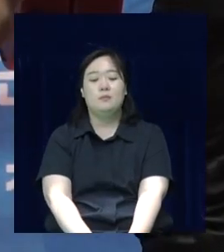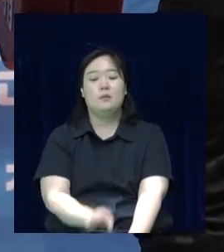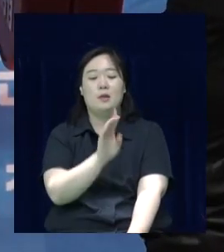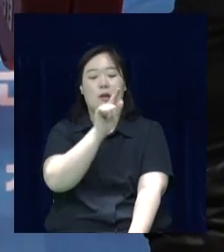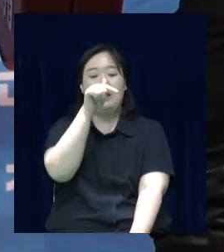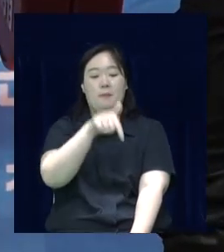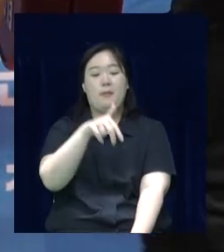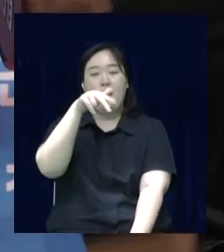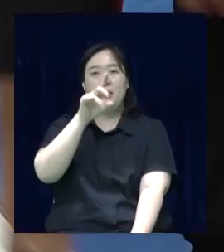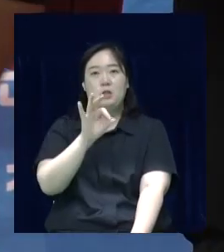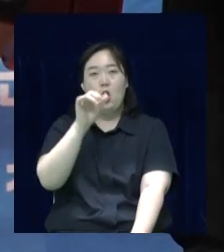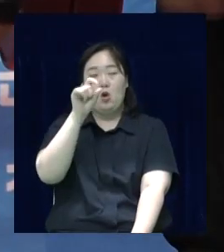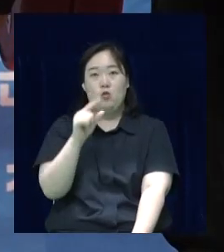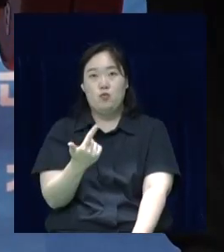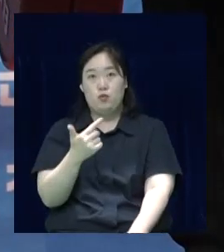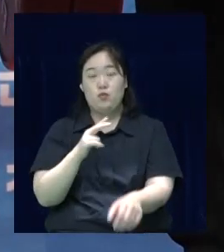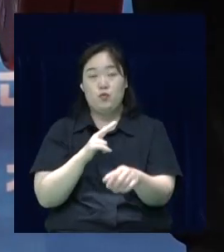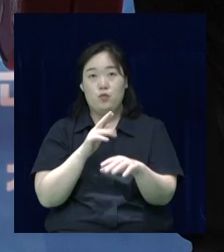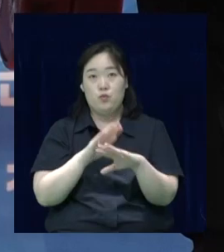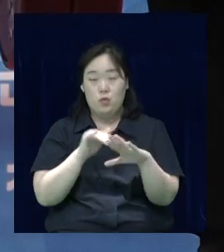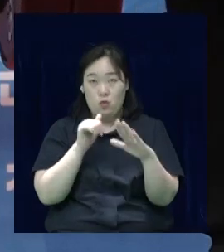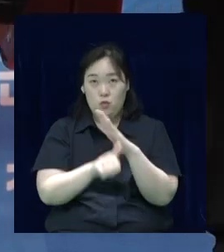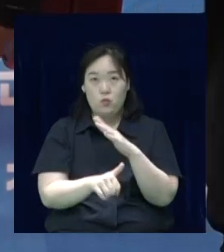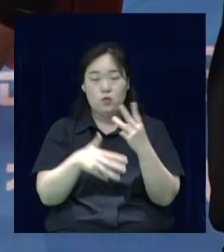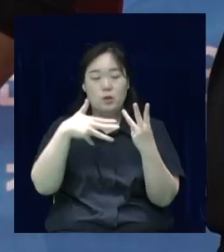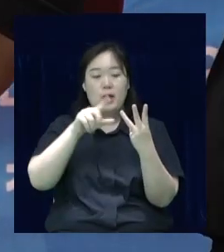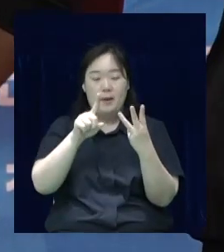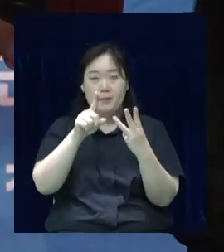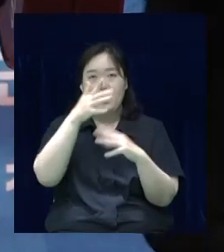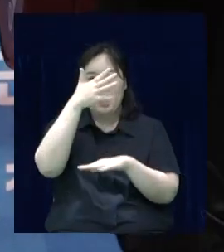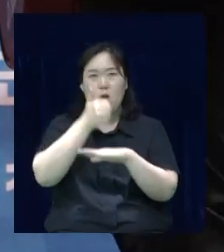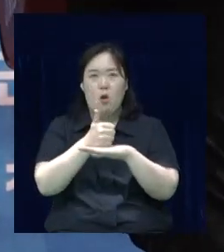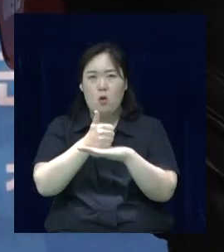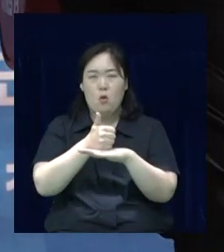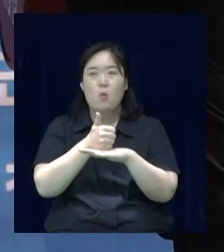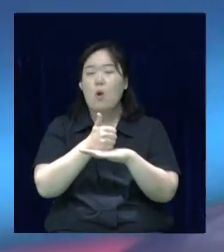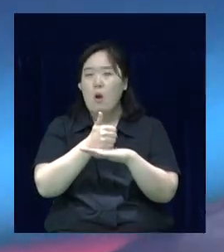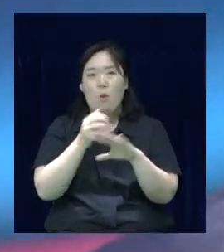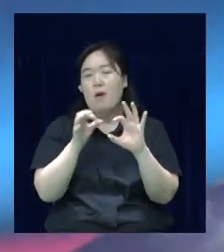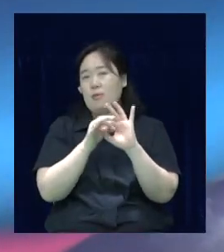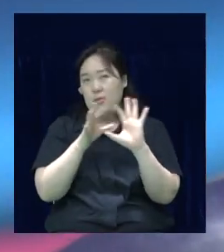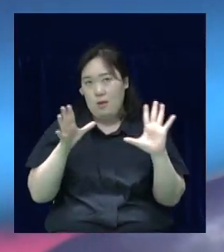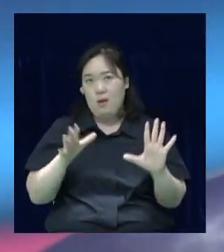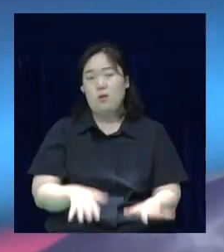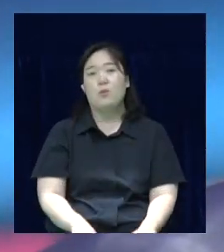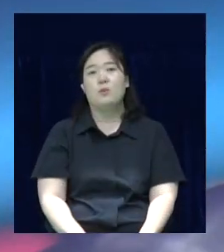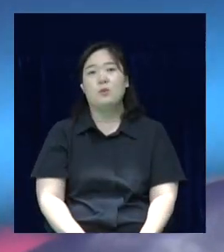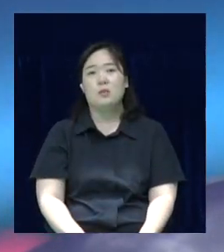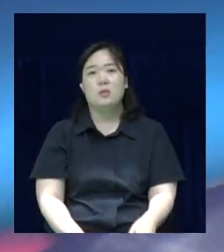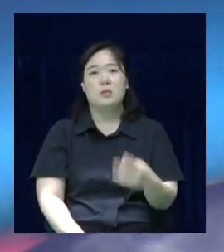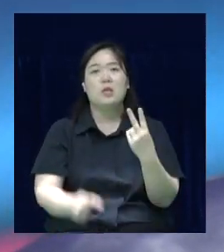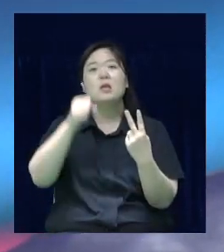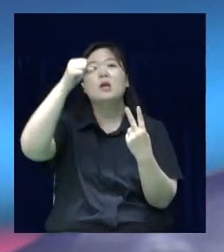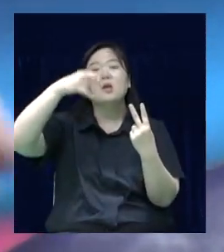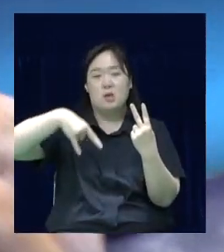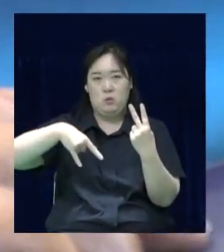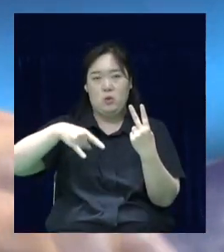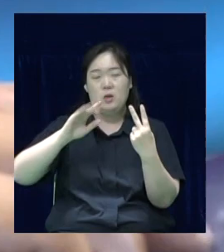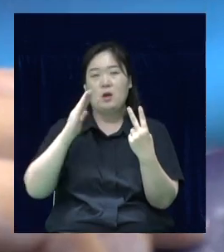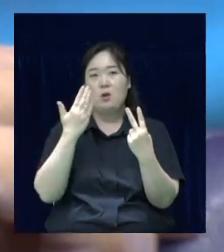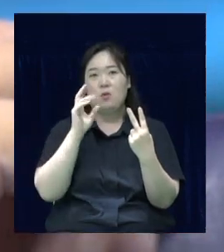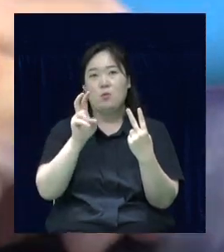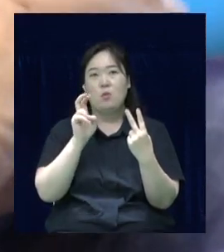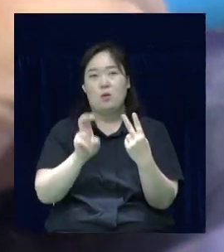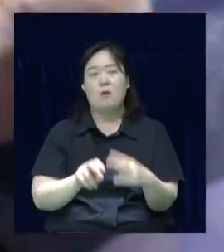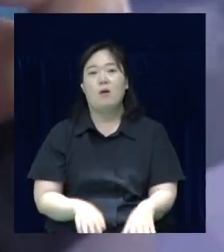박정훈 선수는 뭐 이 3차 시도 결과와 상관없이 이제 2위를 또 차지하게 됩니다. 예. 이렇게